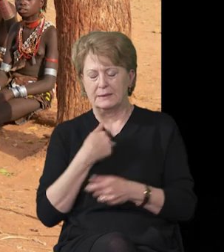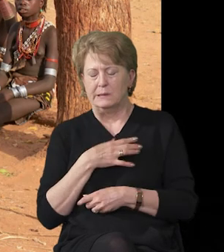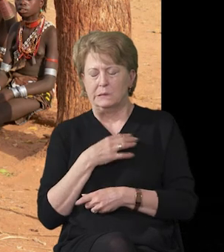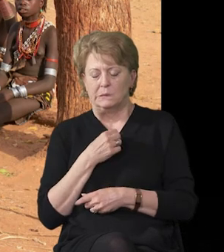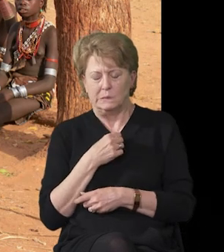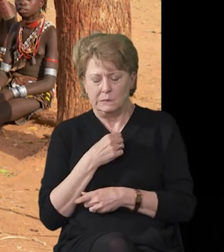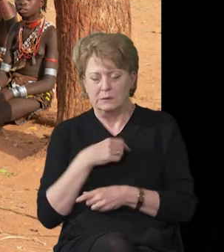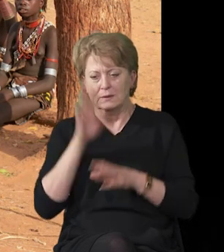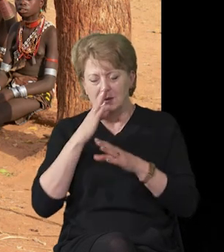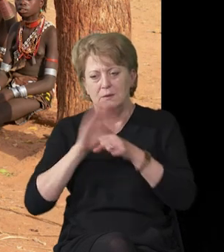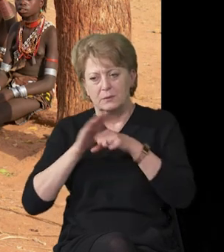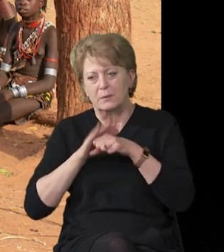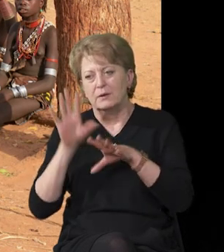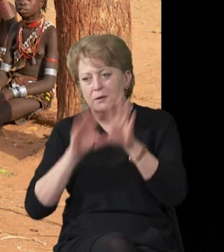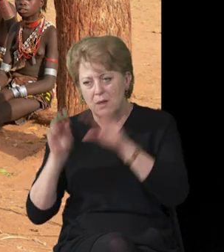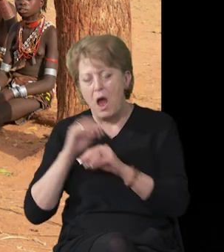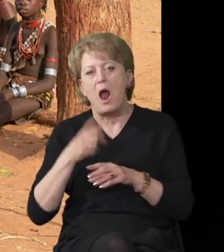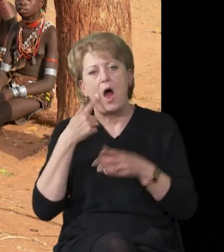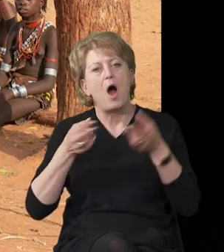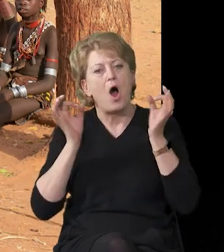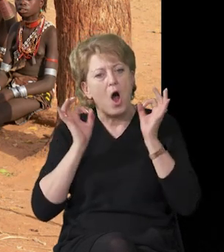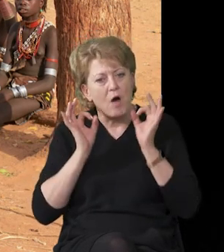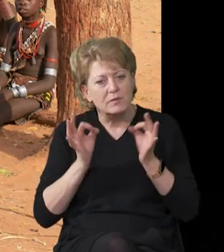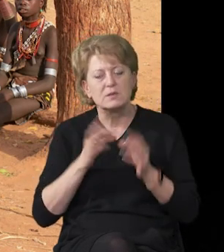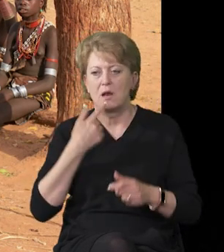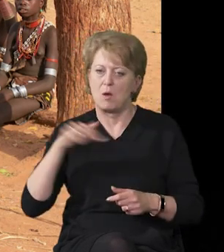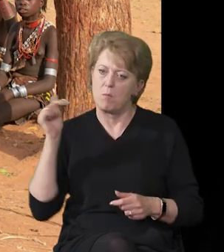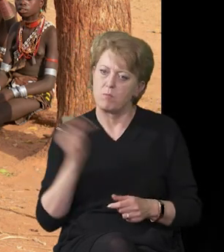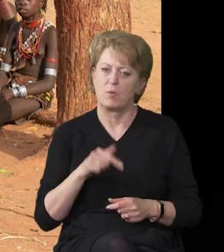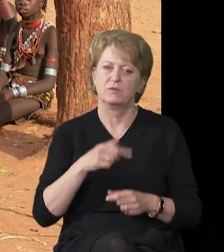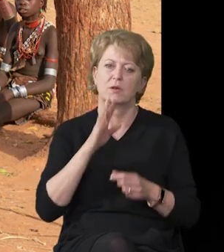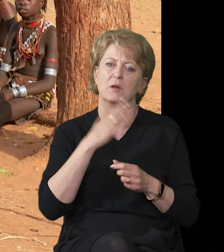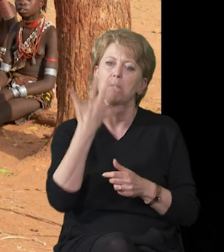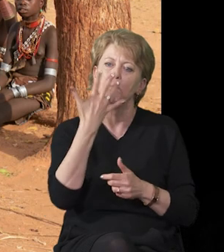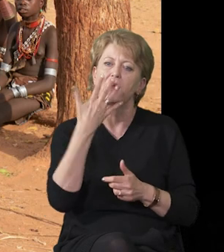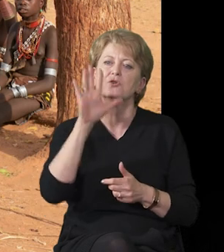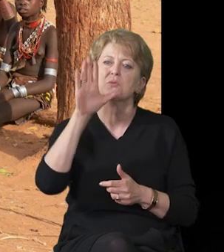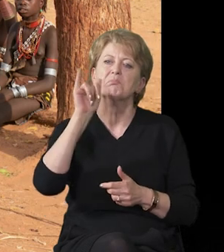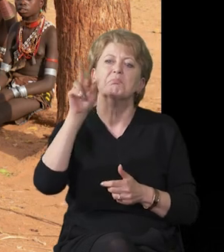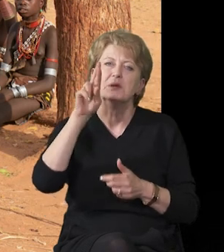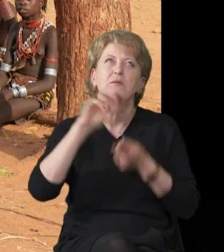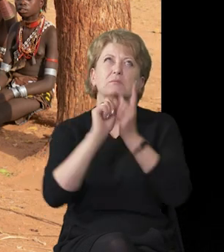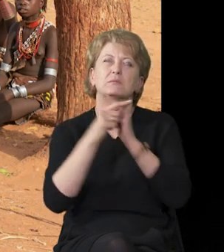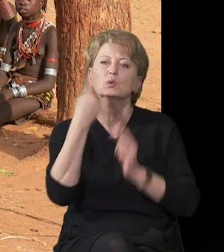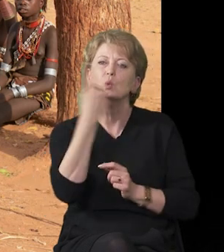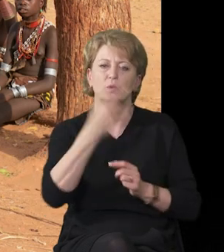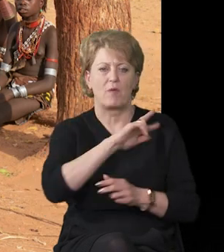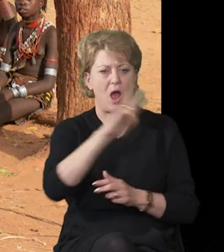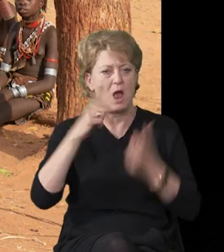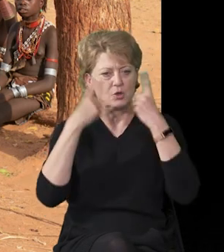każdej z tych osób na zdjęciu zapłacić po 5 birów, czyli po złotówce, no, żeby wszystko